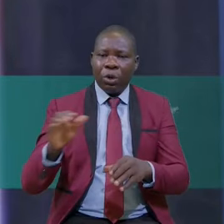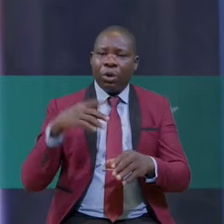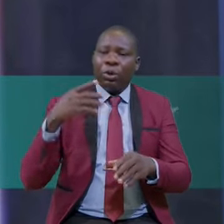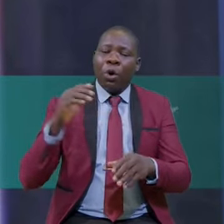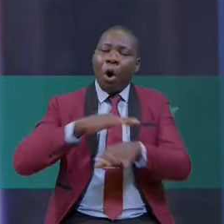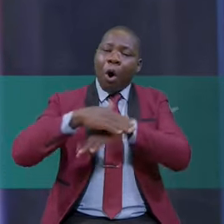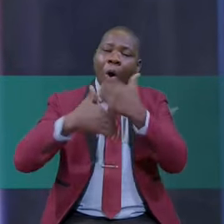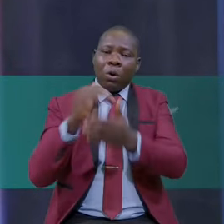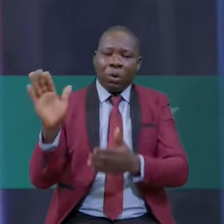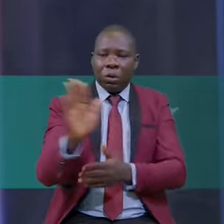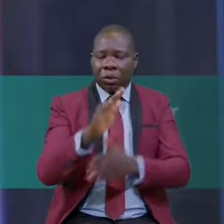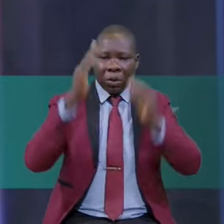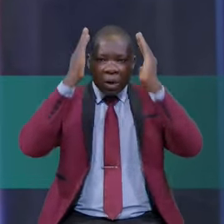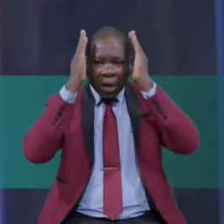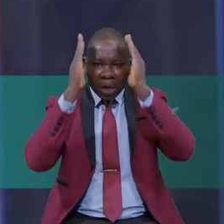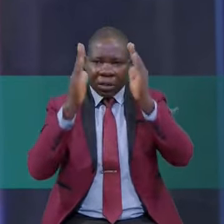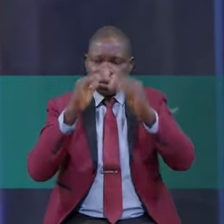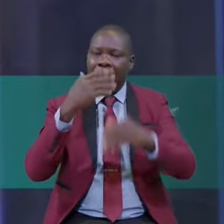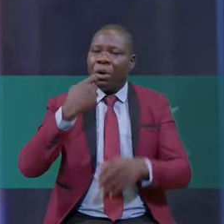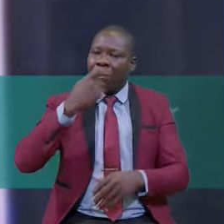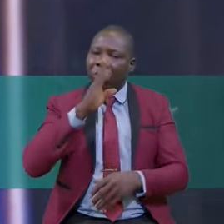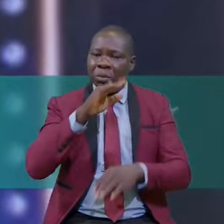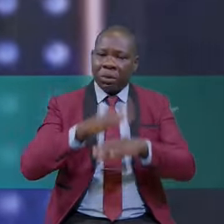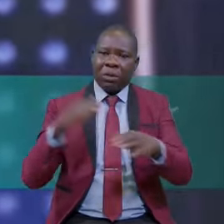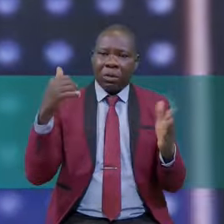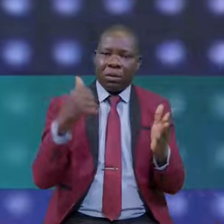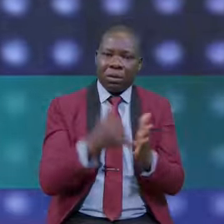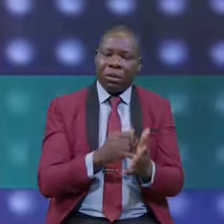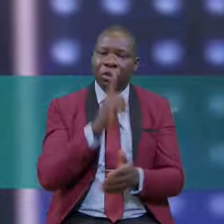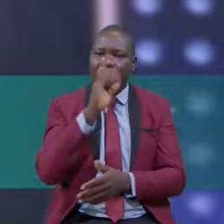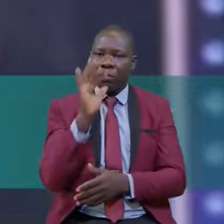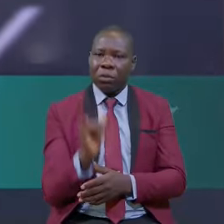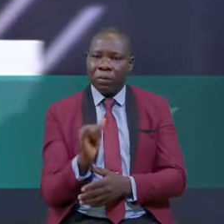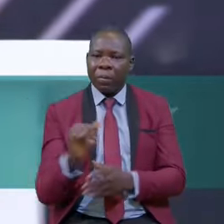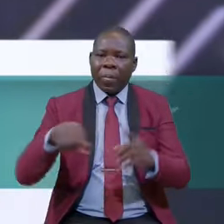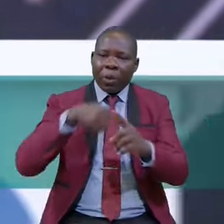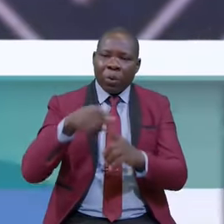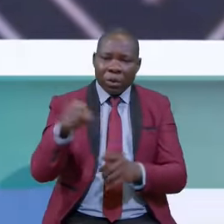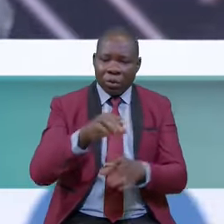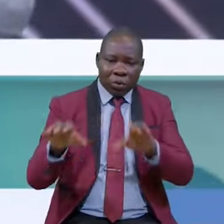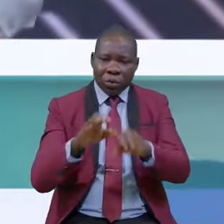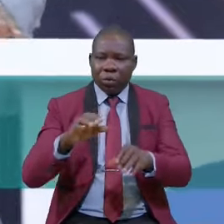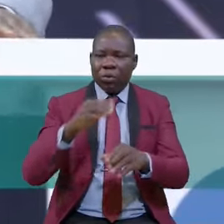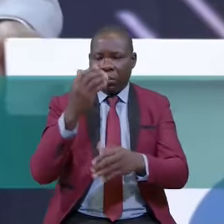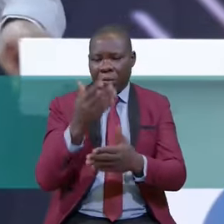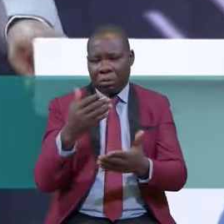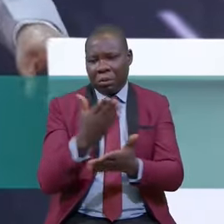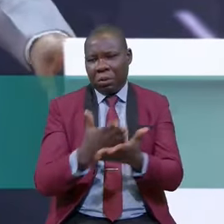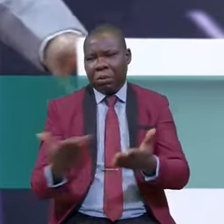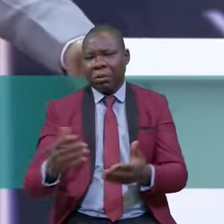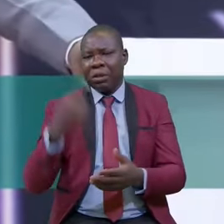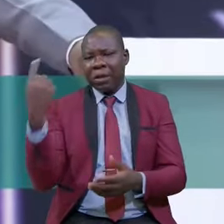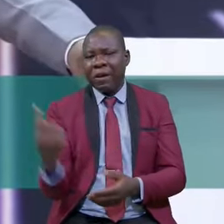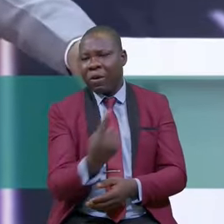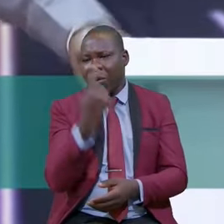concentration doit être là. Et tu le fais fréquemment, en réalité, si vous faites quelque chose fréquemment,